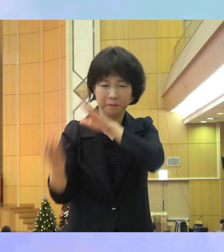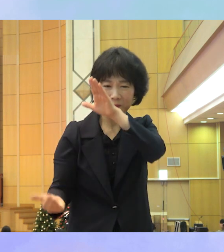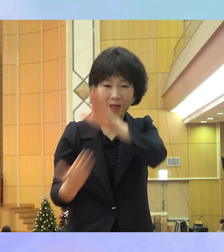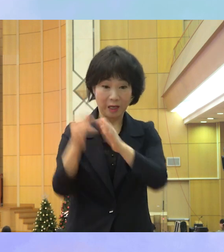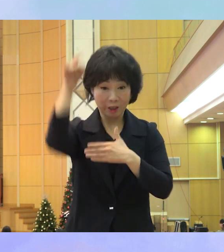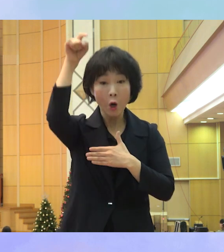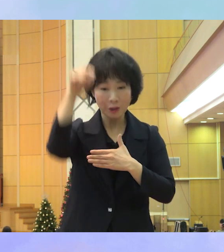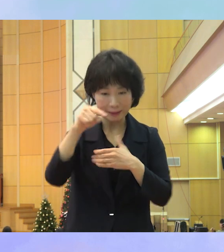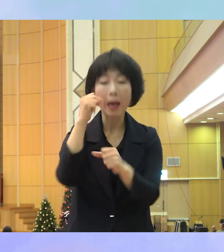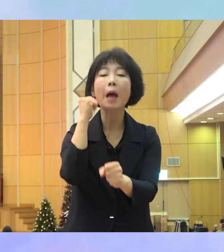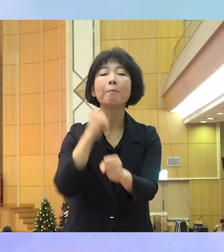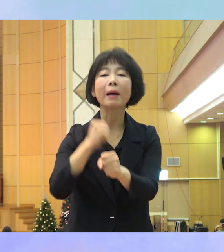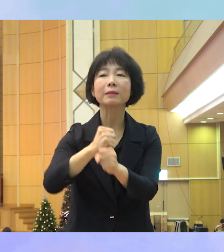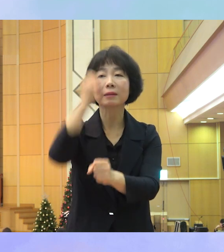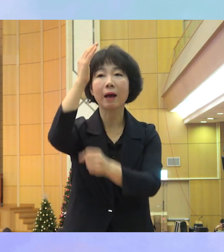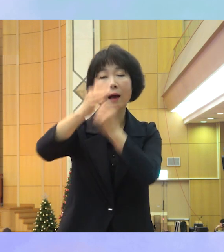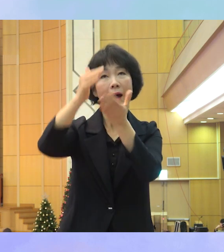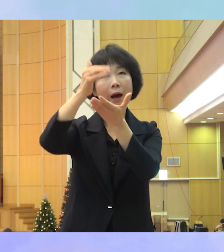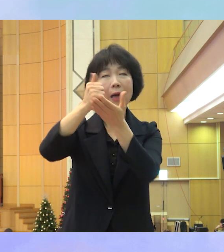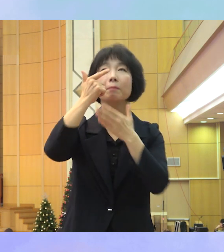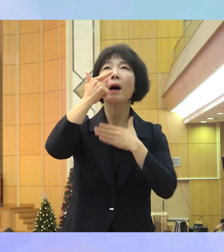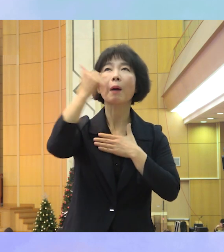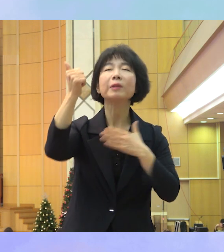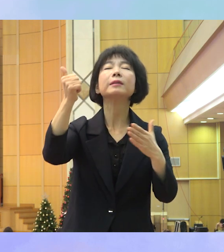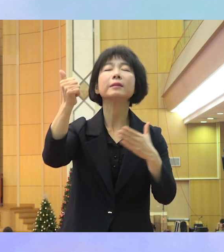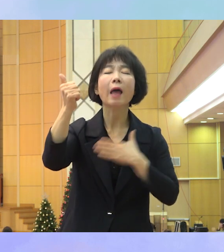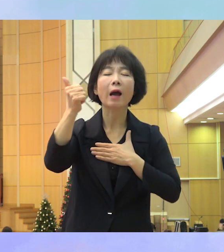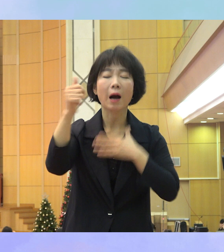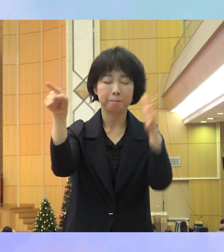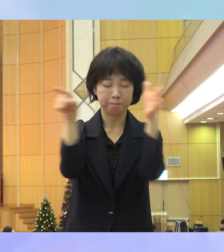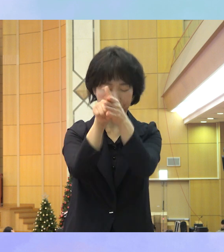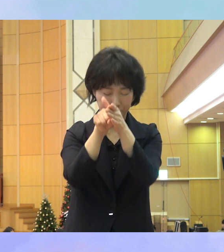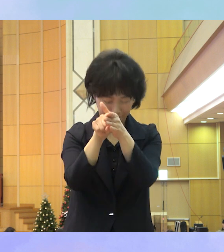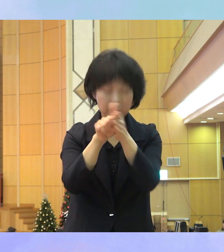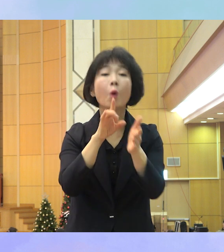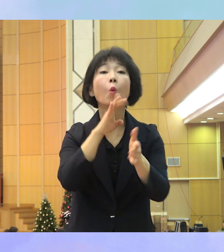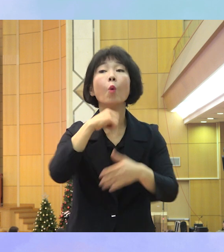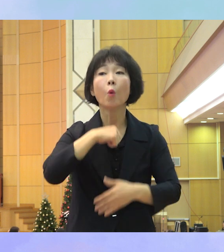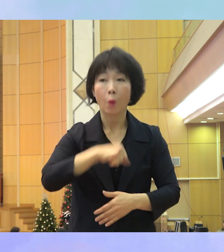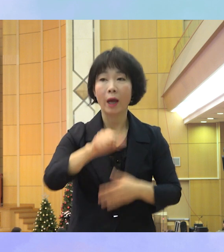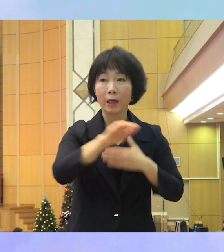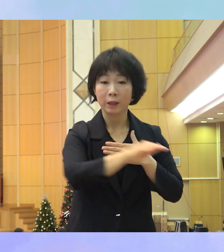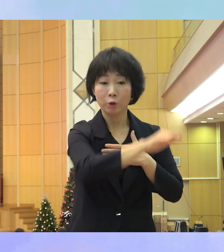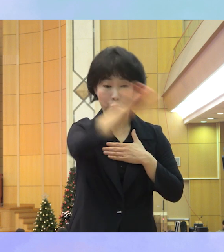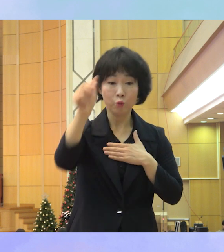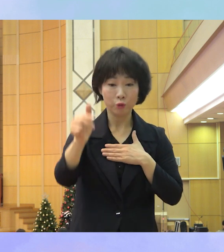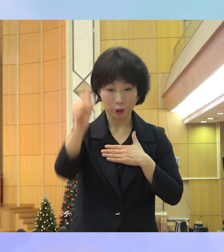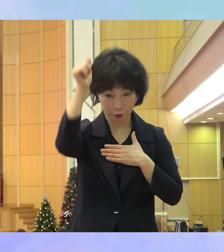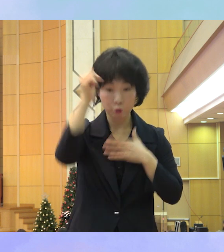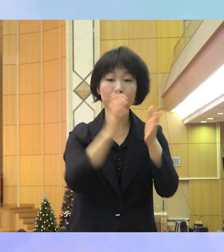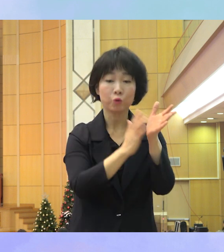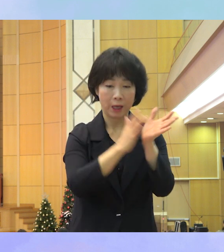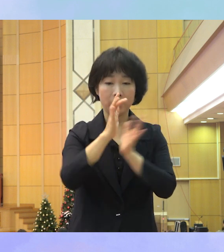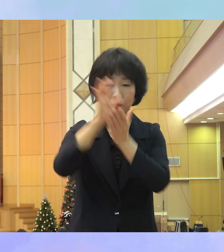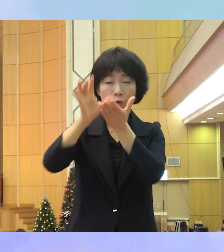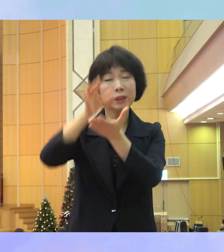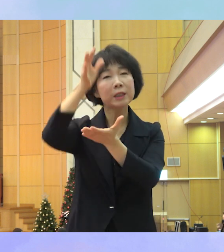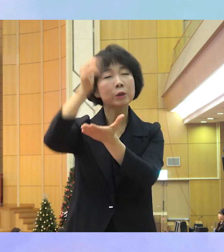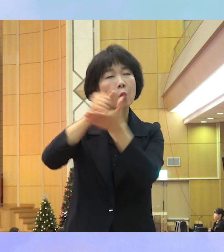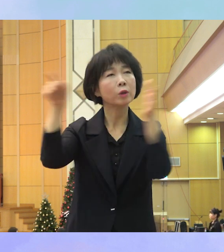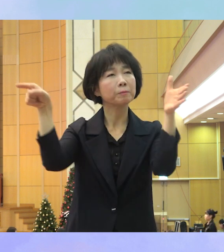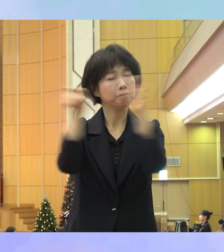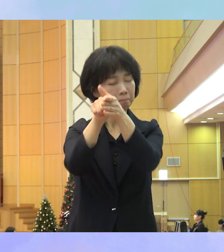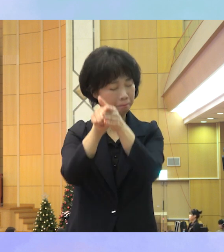전능하사 천지를 만드신 하나님 아버지를 내가 믿사오며 그 외아들 우리 주